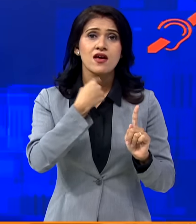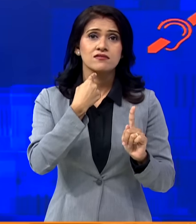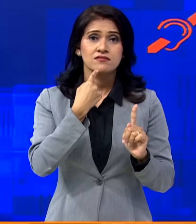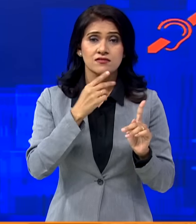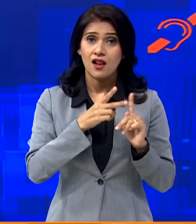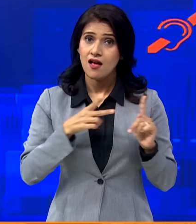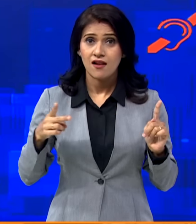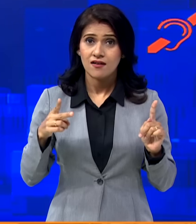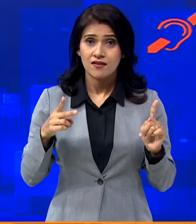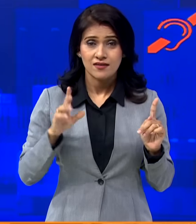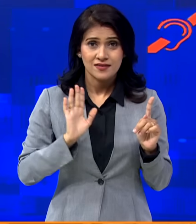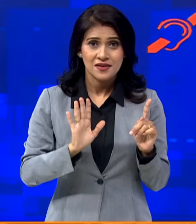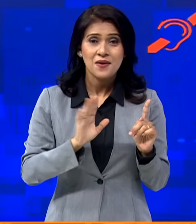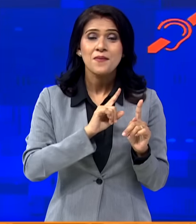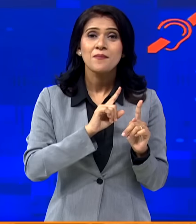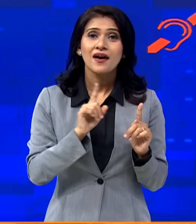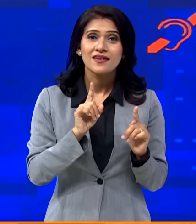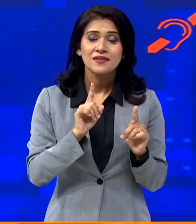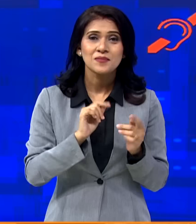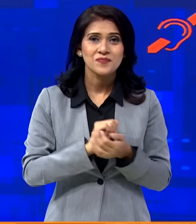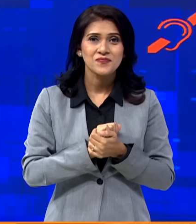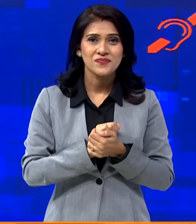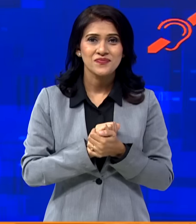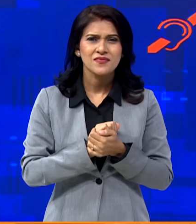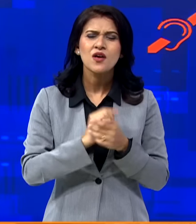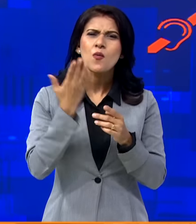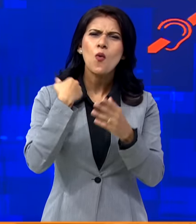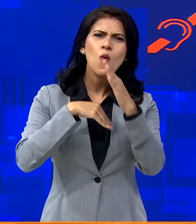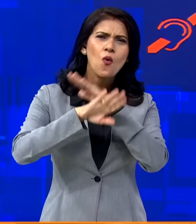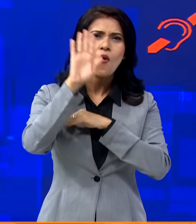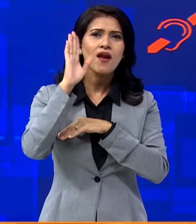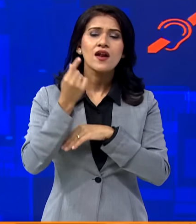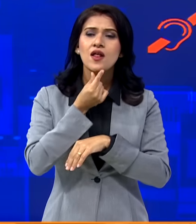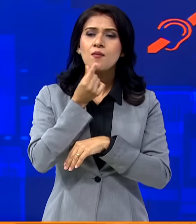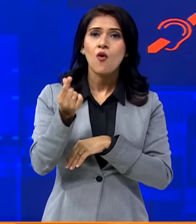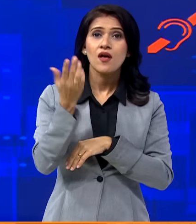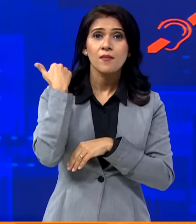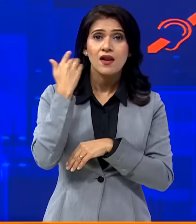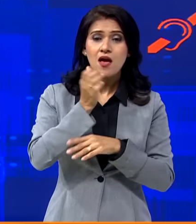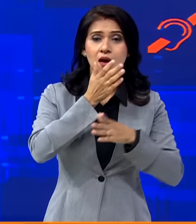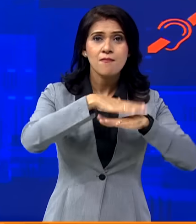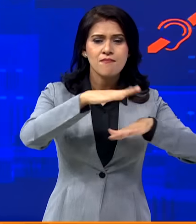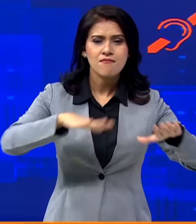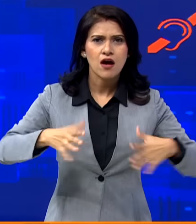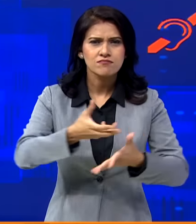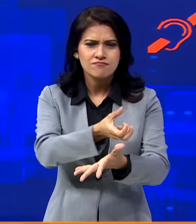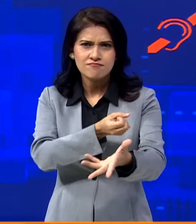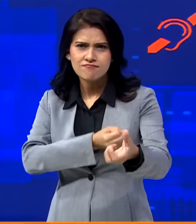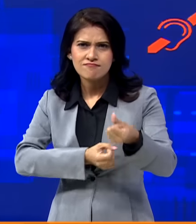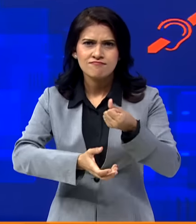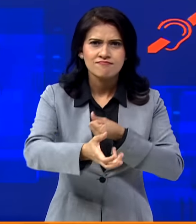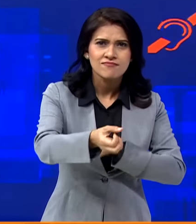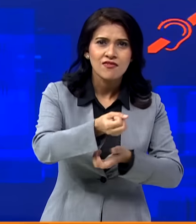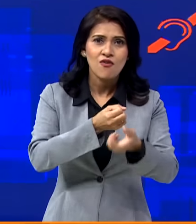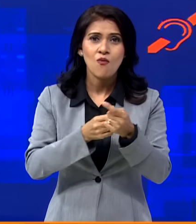बहरूपिया सबसे पहले पता किसे कहा गया जब सागर मंथन हुआ तो राक्षसों की तरफ